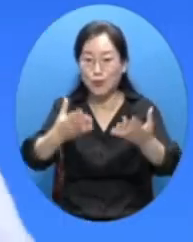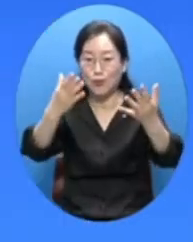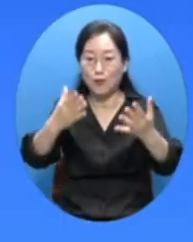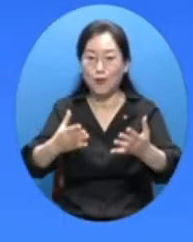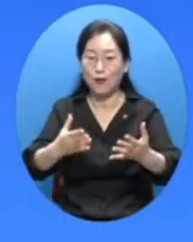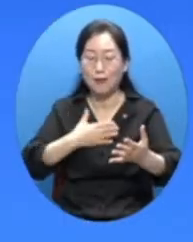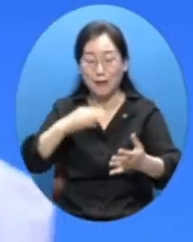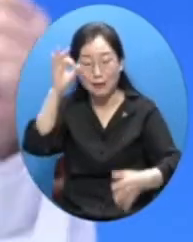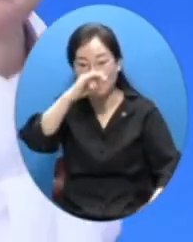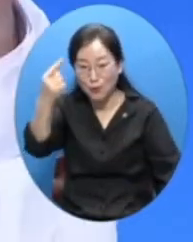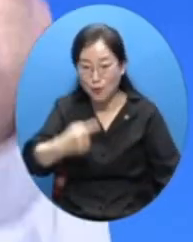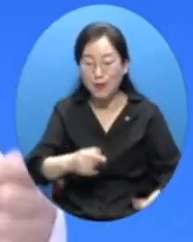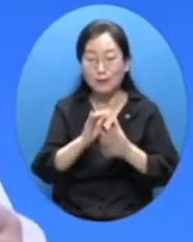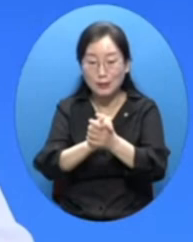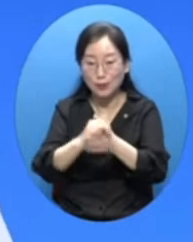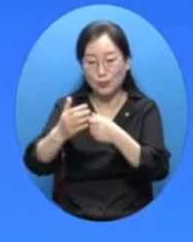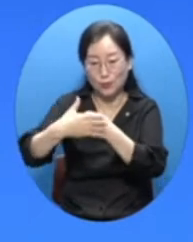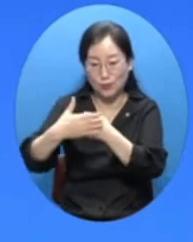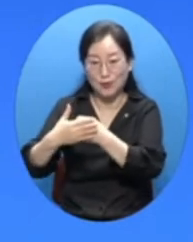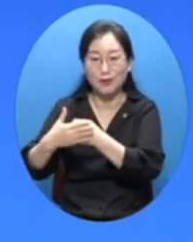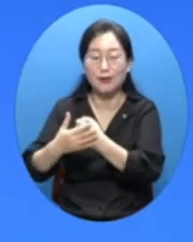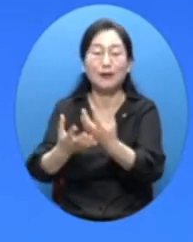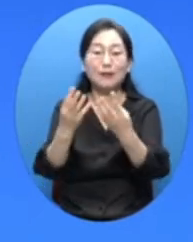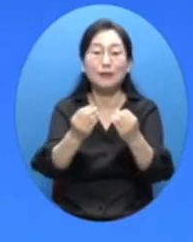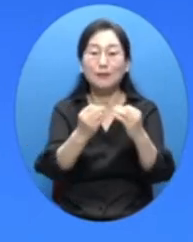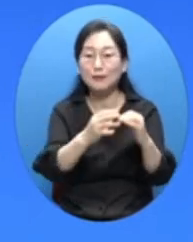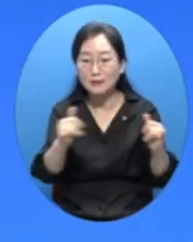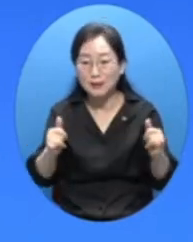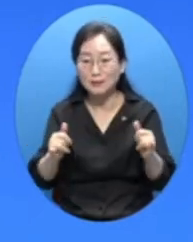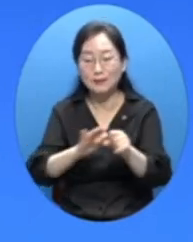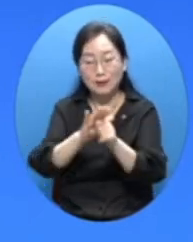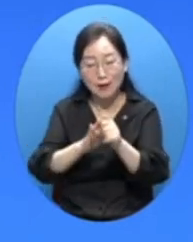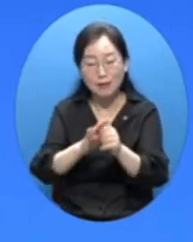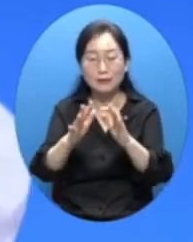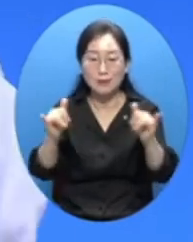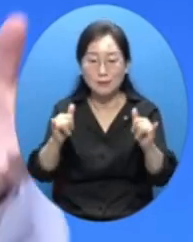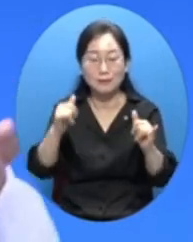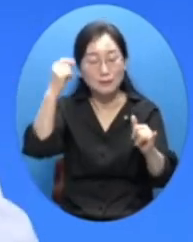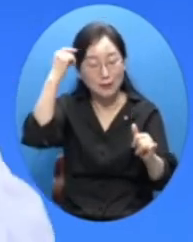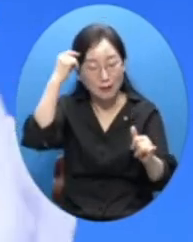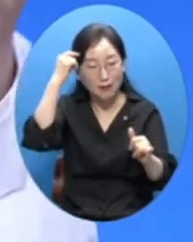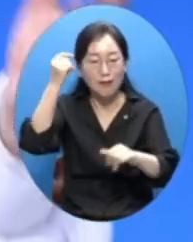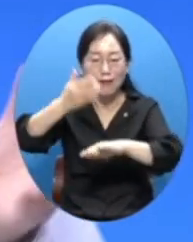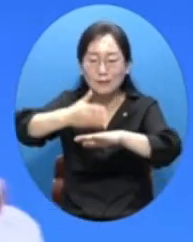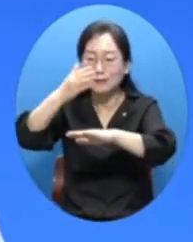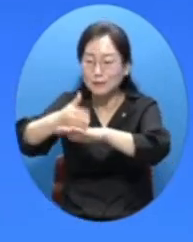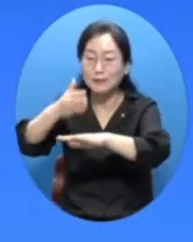자기를 찾아와서 기대해준 수많은 사랑의 손길들을 기억하면서